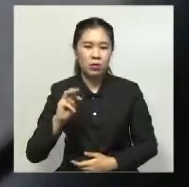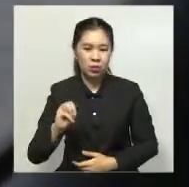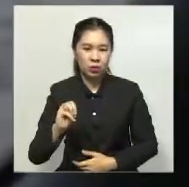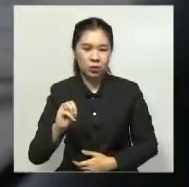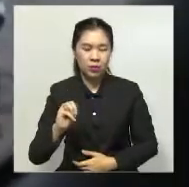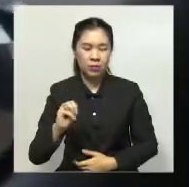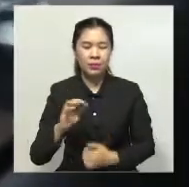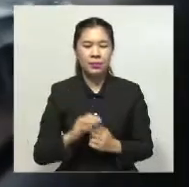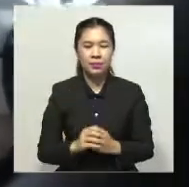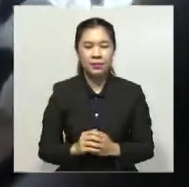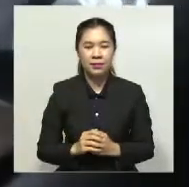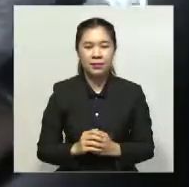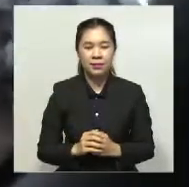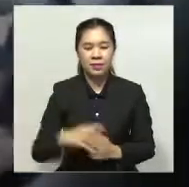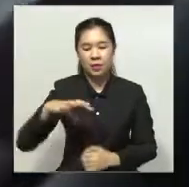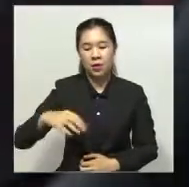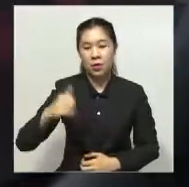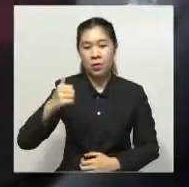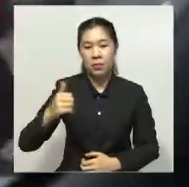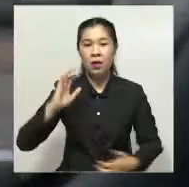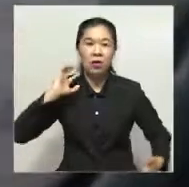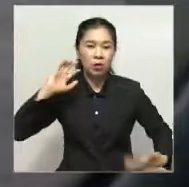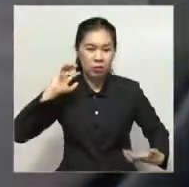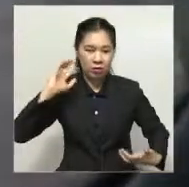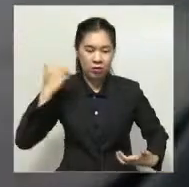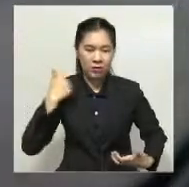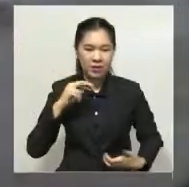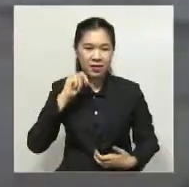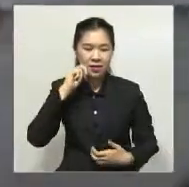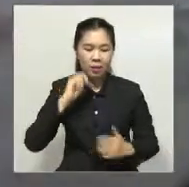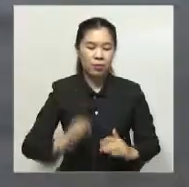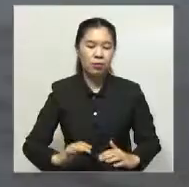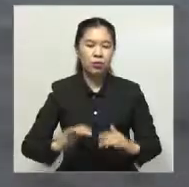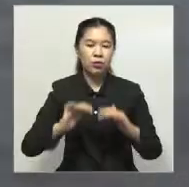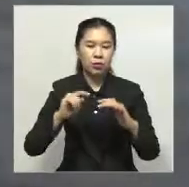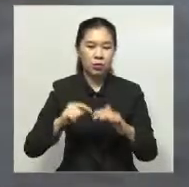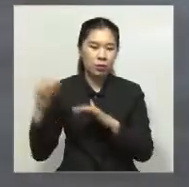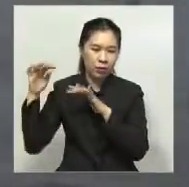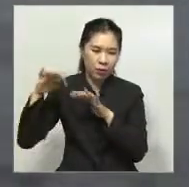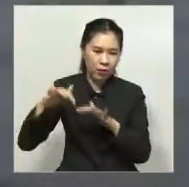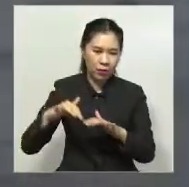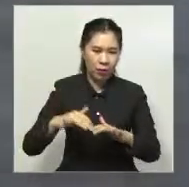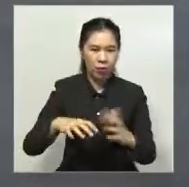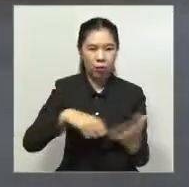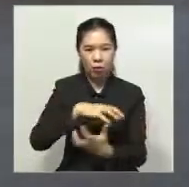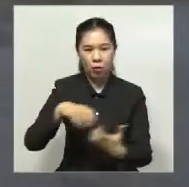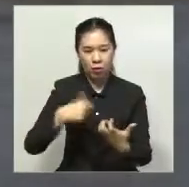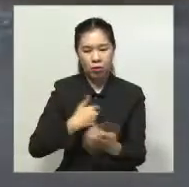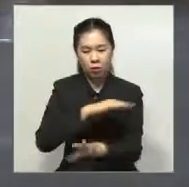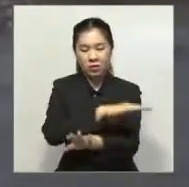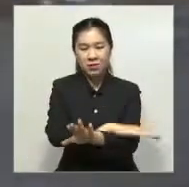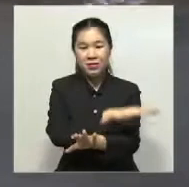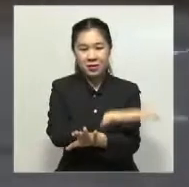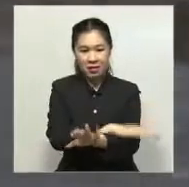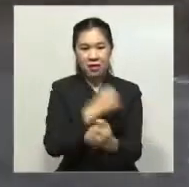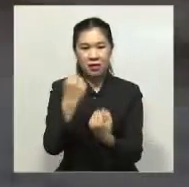และที่โคกโกที่อำเภอเมืองลพบุรีเนี่ยนะคะมีมวลน้ำจำนวนมากที่ไหลมารวมกันบริเวณ4แยกนิ